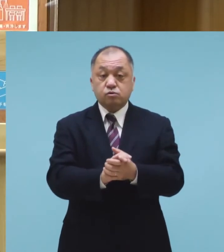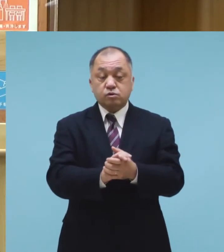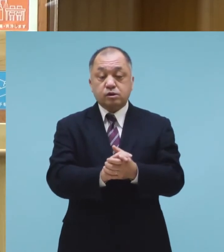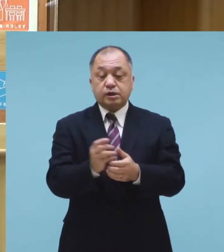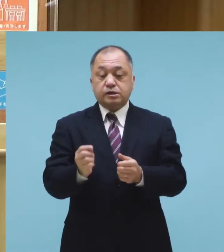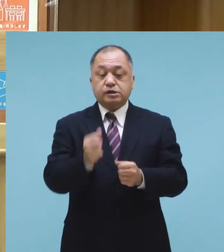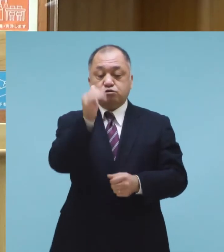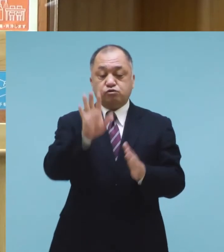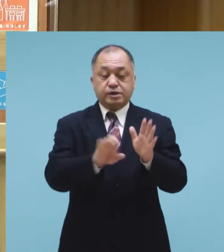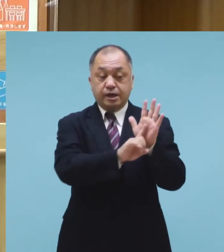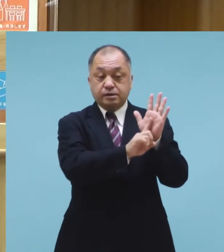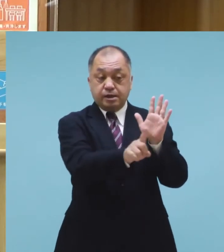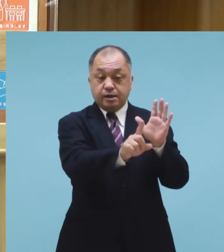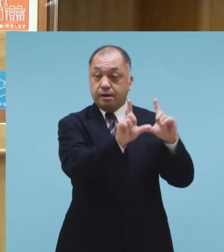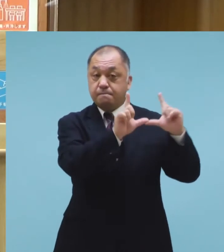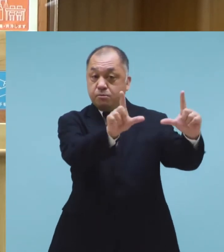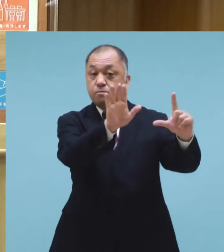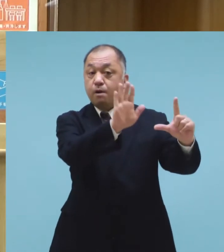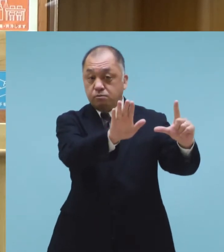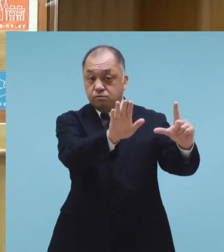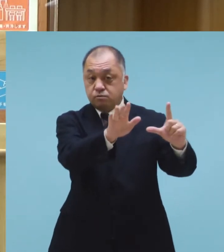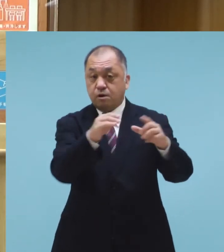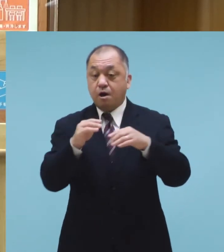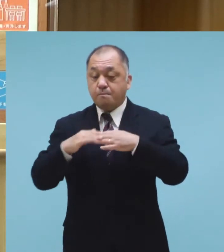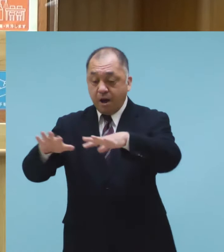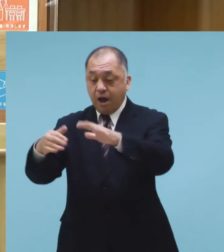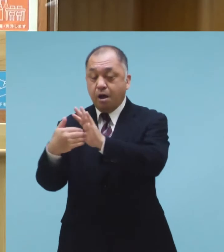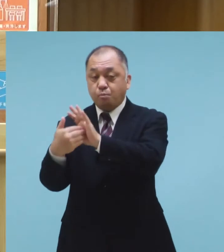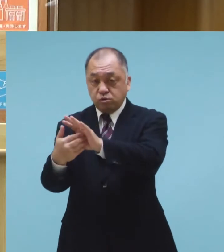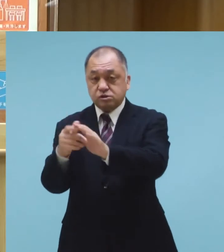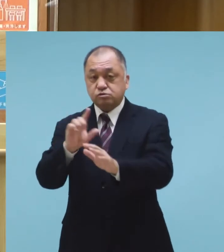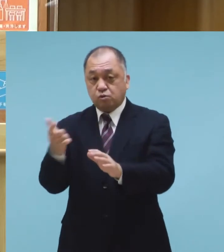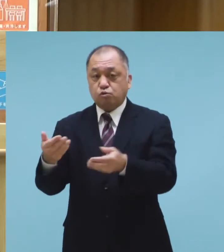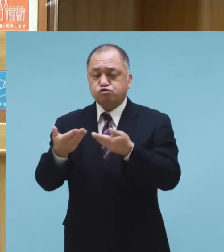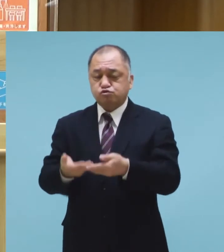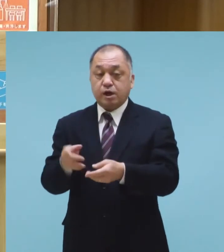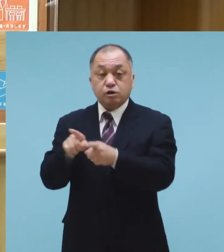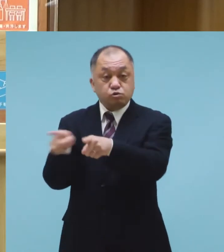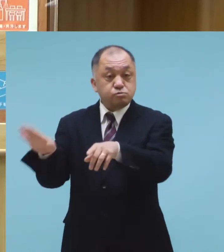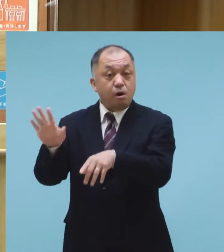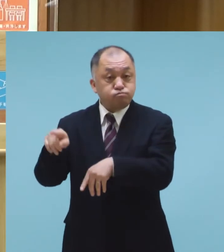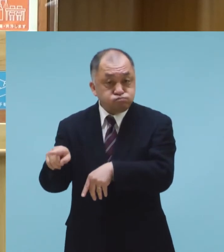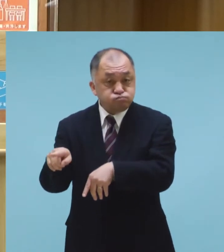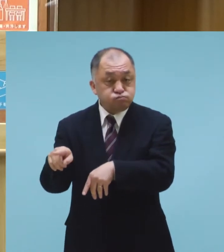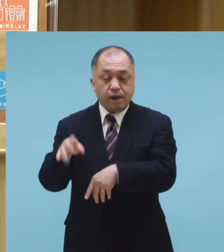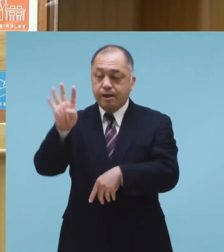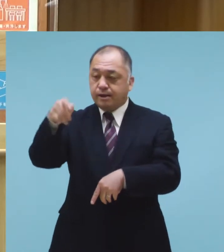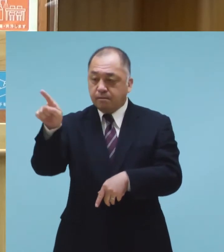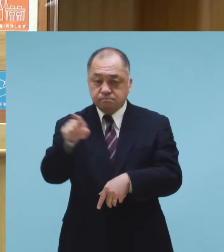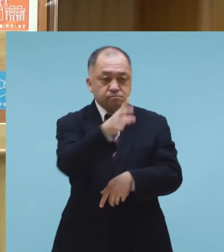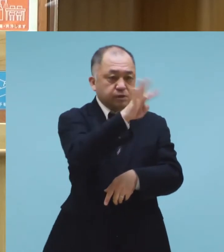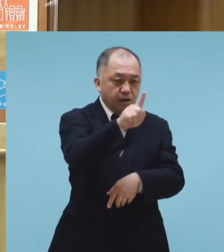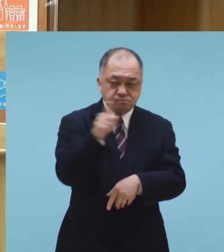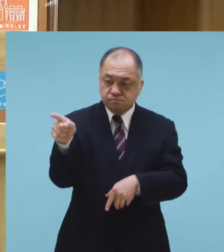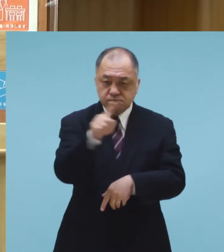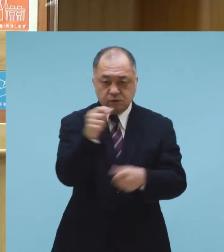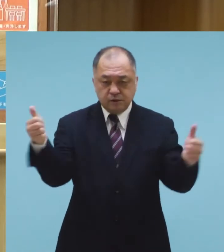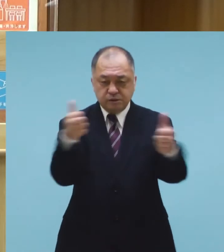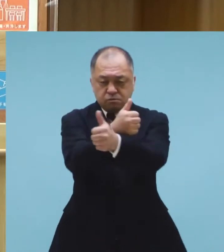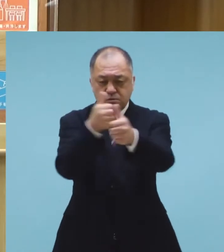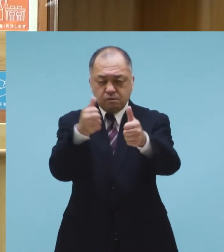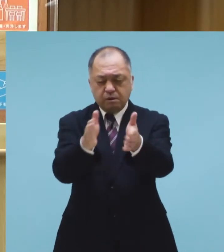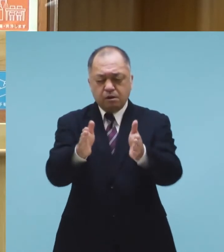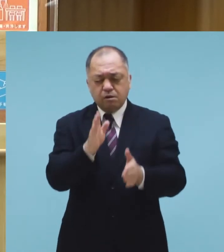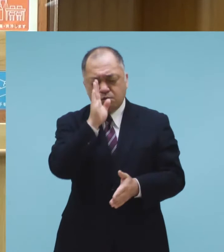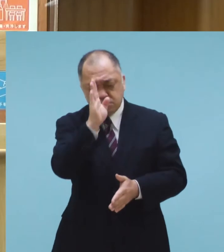急事態宣言出てまして、またまん延防止等重点措置も出てる中で、その県をまたいだ移動は控えてほしいってことをお